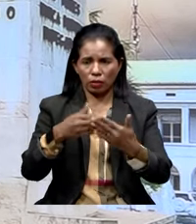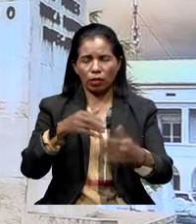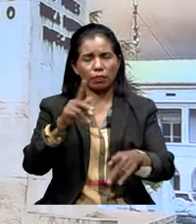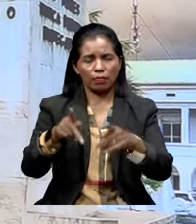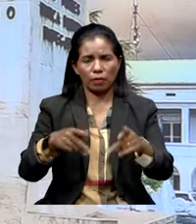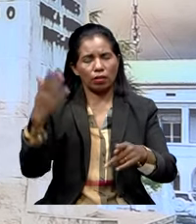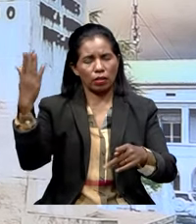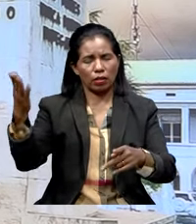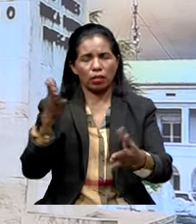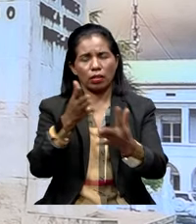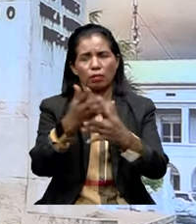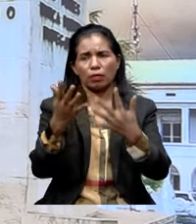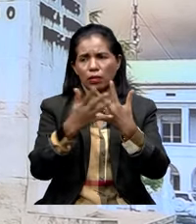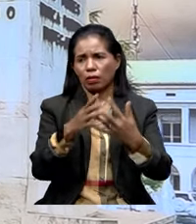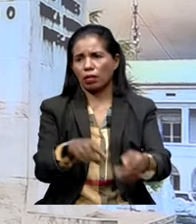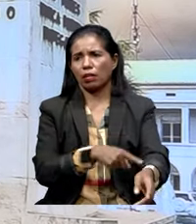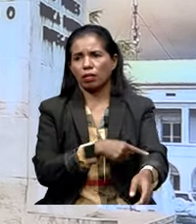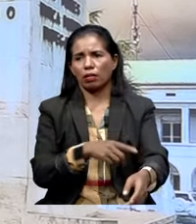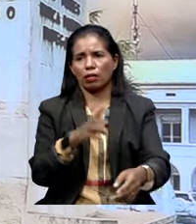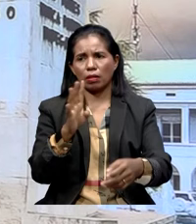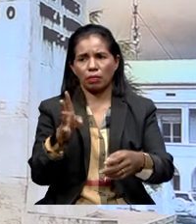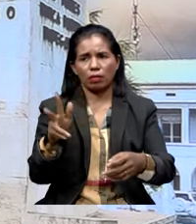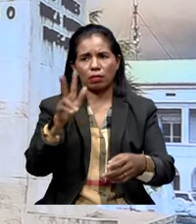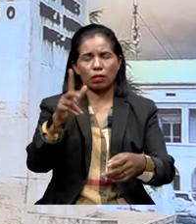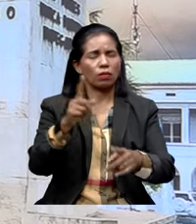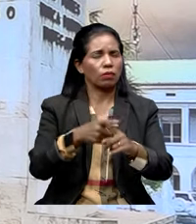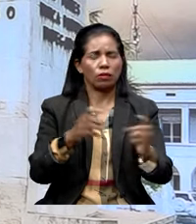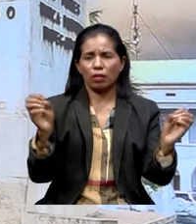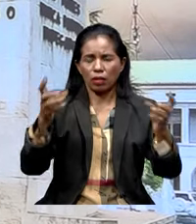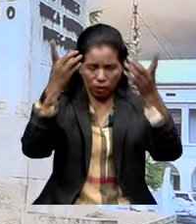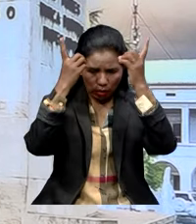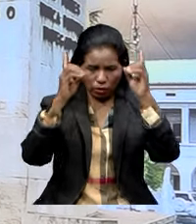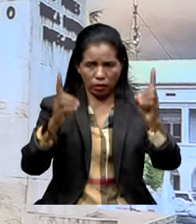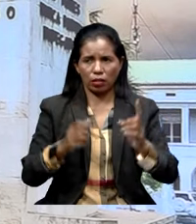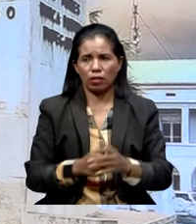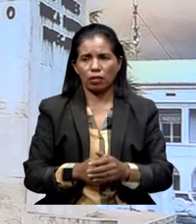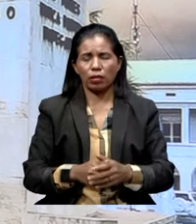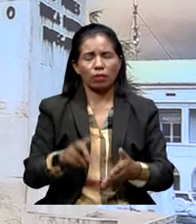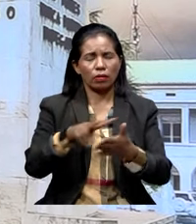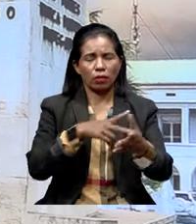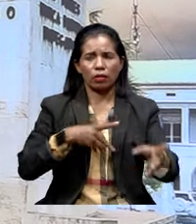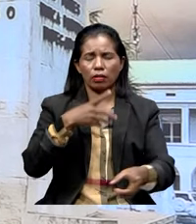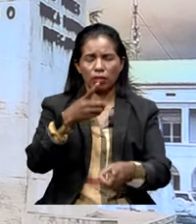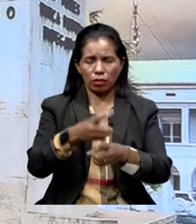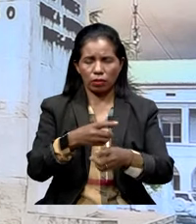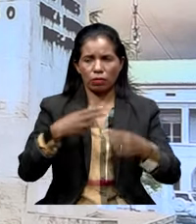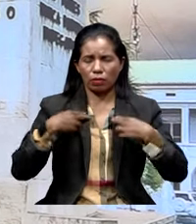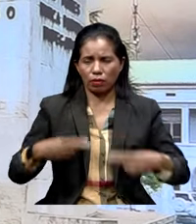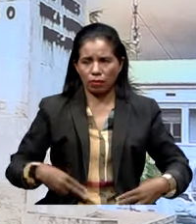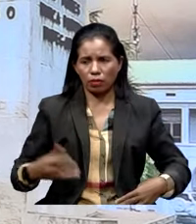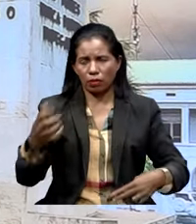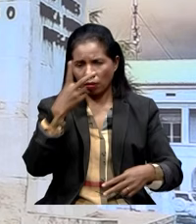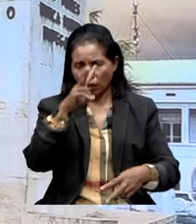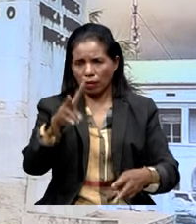perjuang. Clear tu, na kurang seru atau apa saya tu tahu pun orang lain ada sih yang, ane lebih ni biar orang sendiri cuma tu aku mati. Lasi lah baca ni.